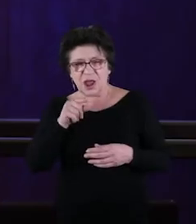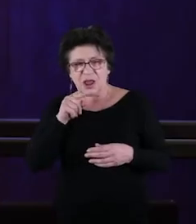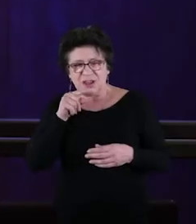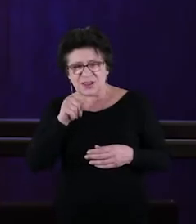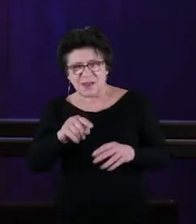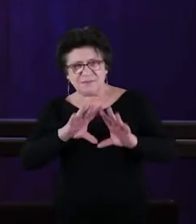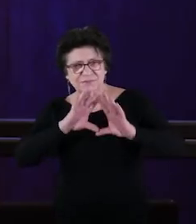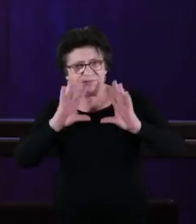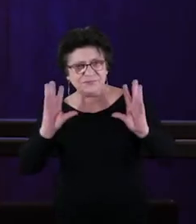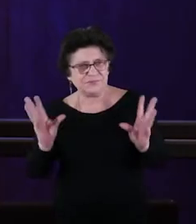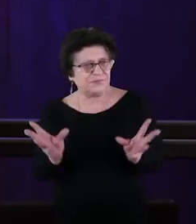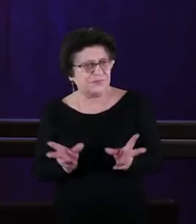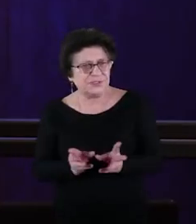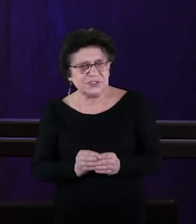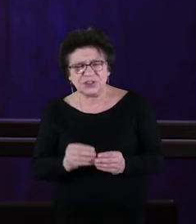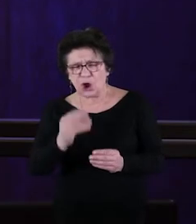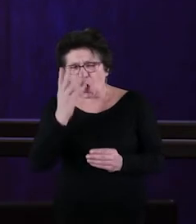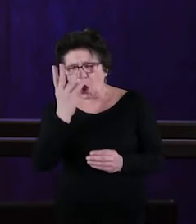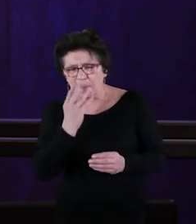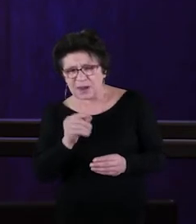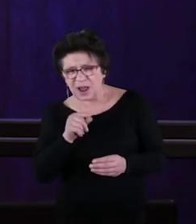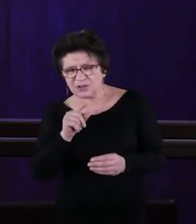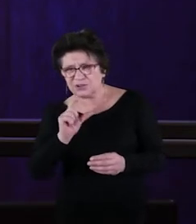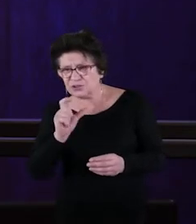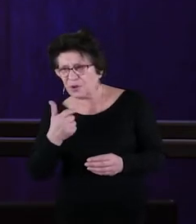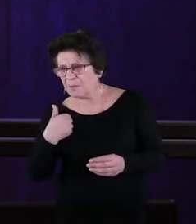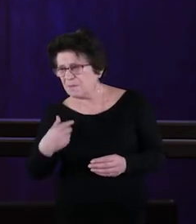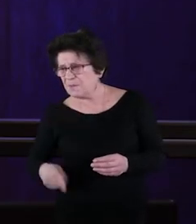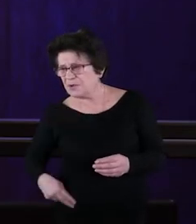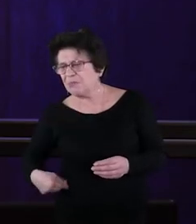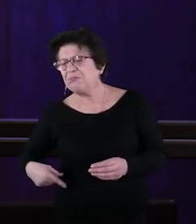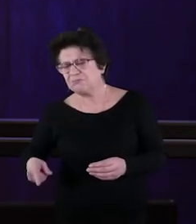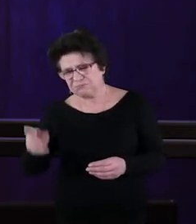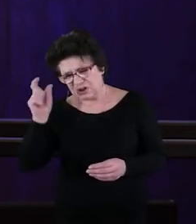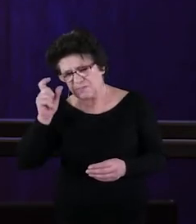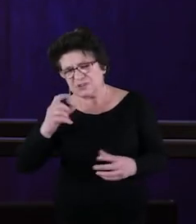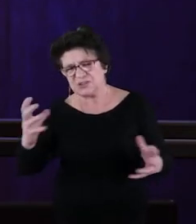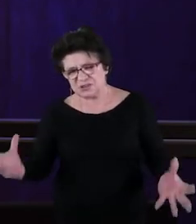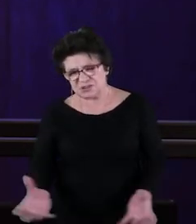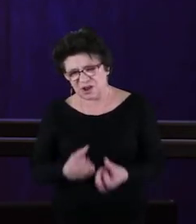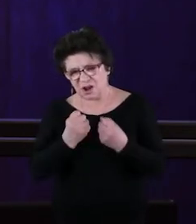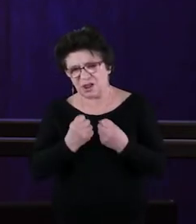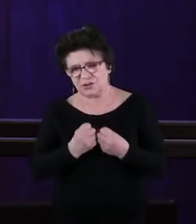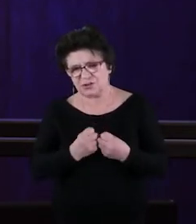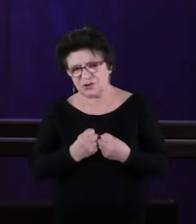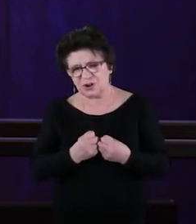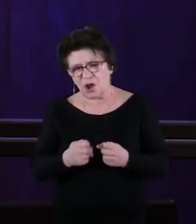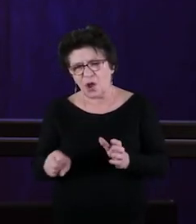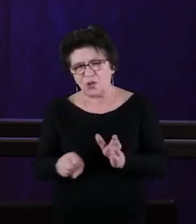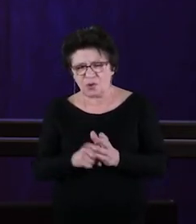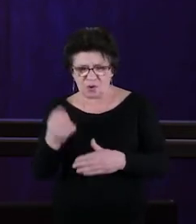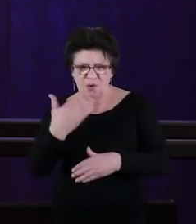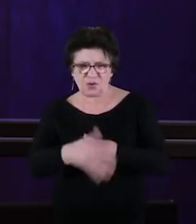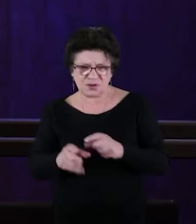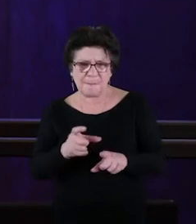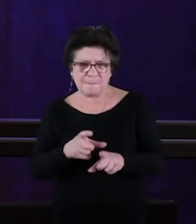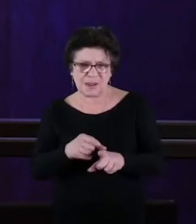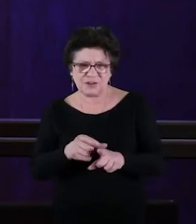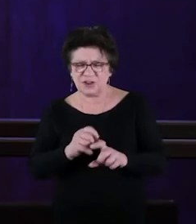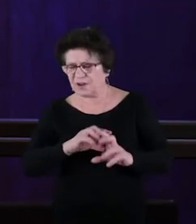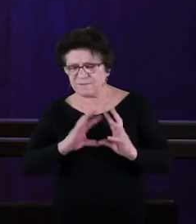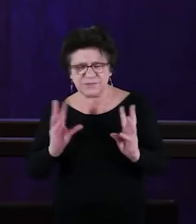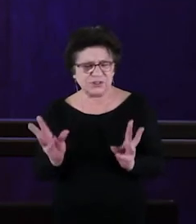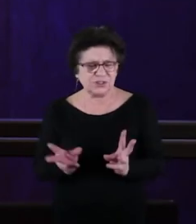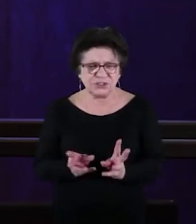wszystkie dzieła sztuki które obejmował te dyrektywy zostały znalezione przez Niemców do końca października właściwie wszystkie